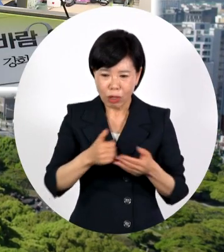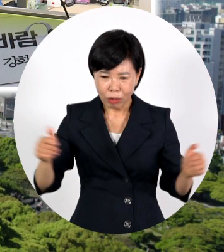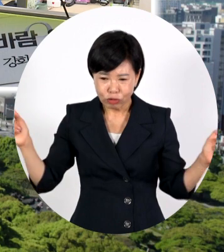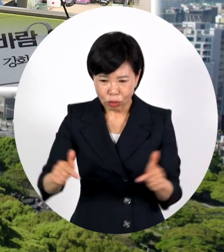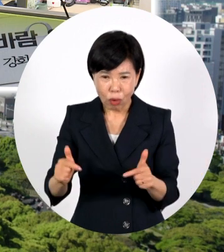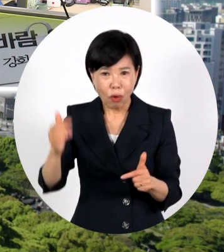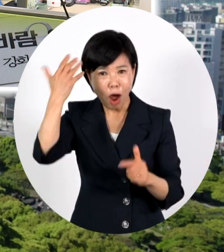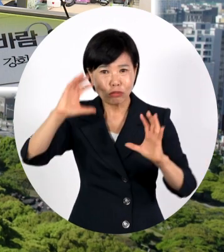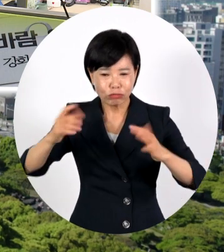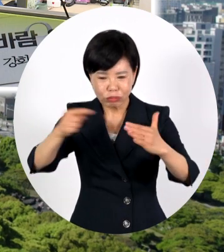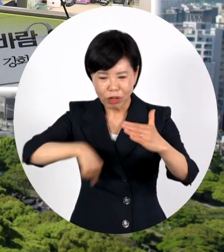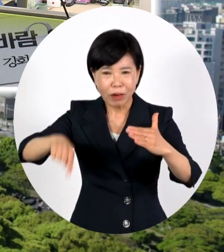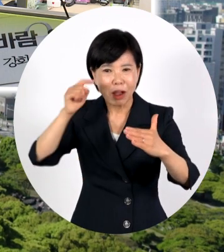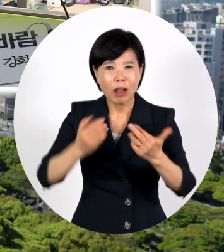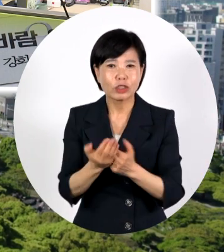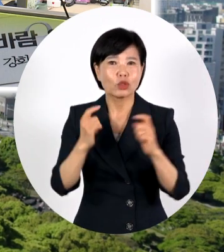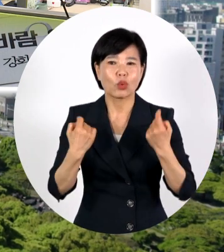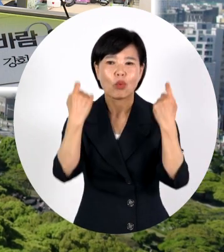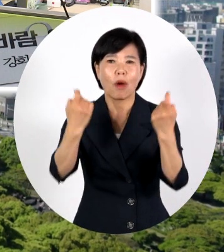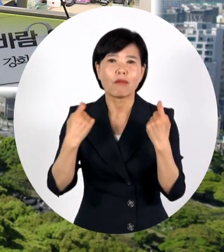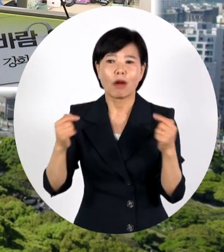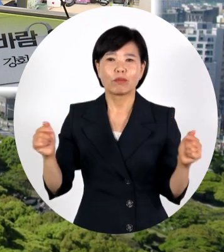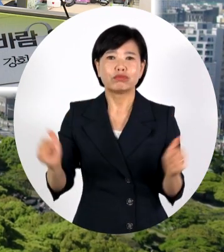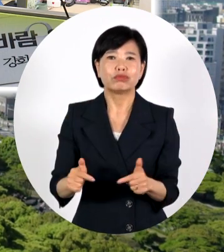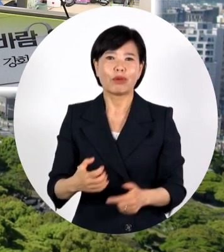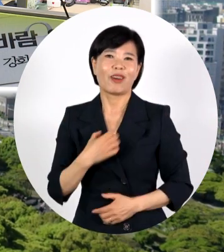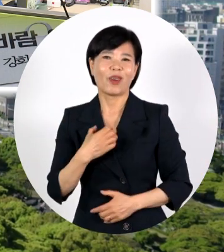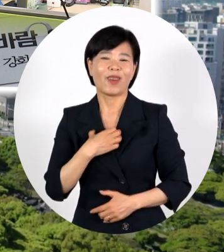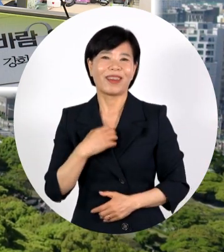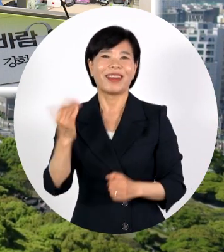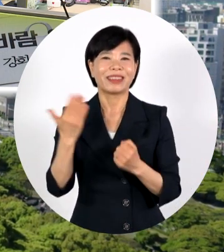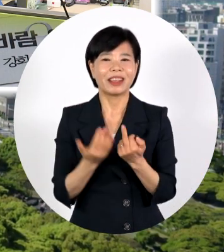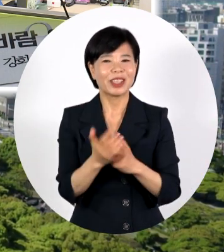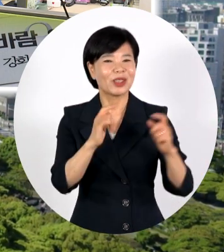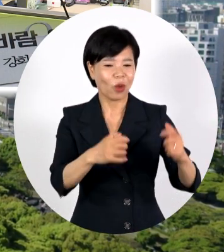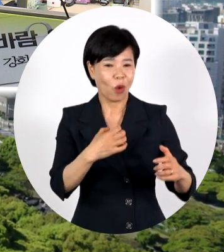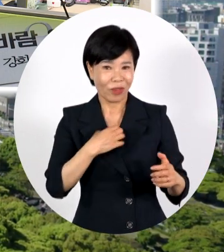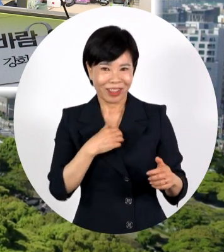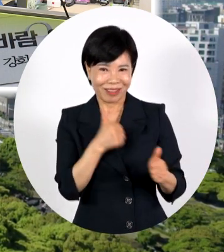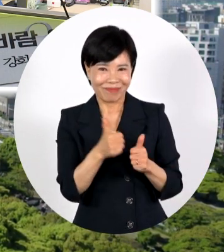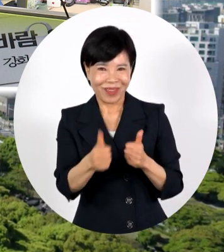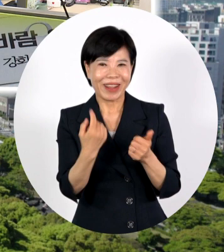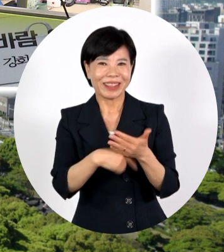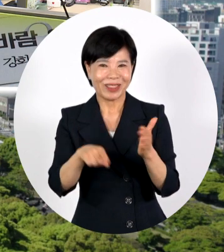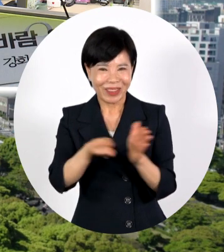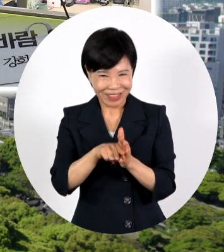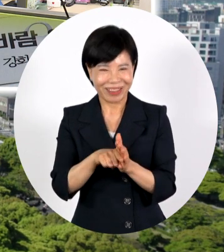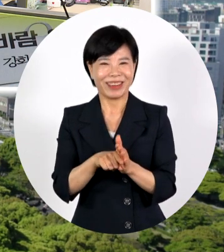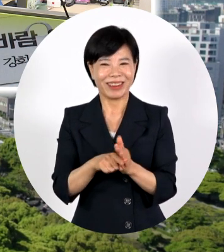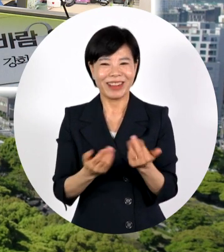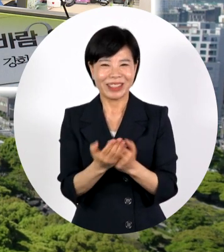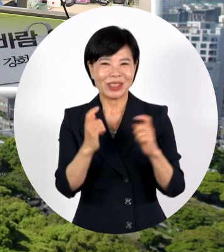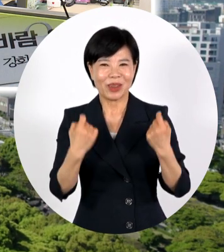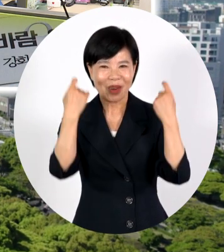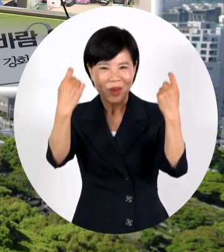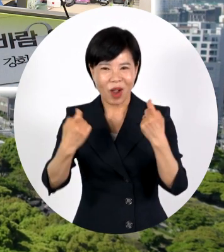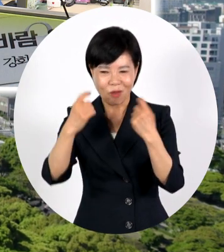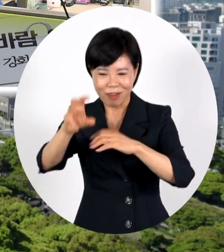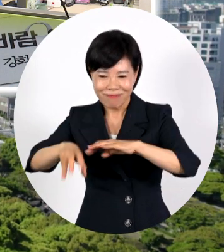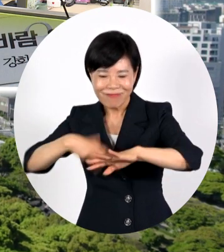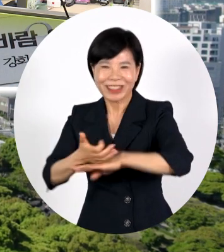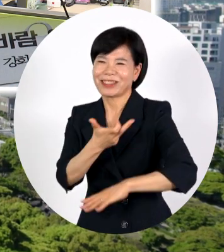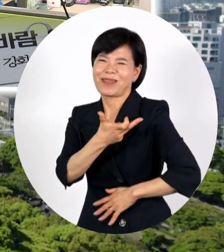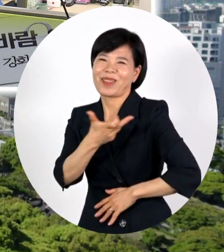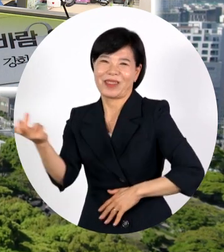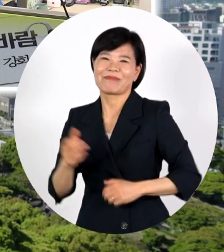문제로 제주 관광이 위기를 맞았다는 지적이 나오는데요. 제주도가 위기를 극복하기 위해 제주관광